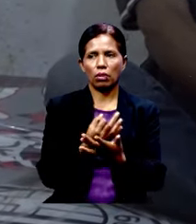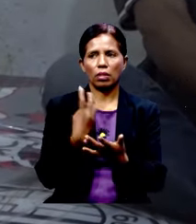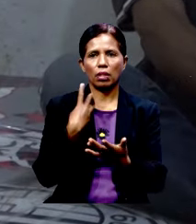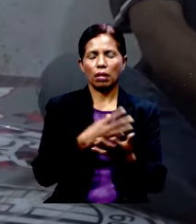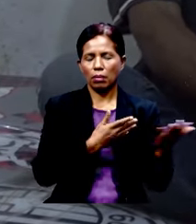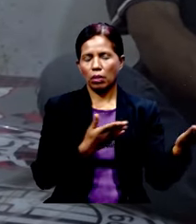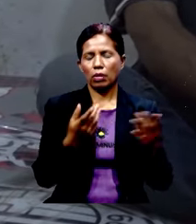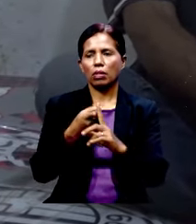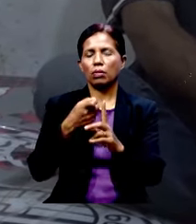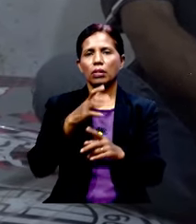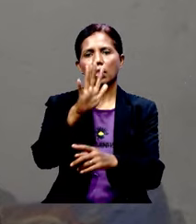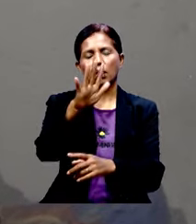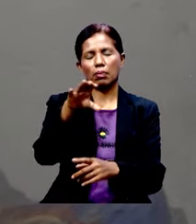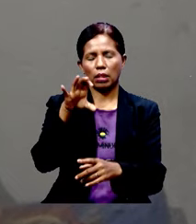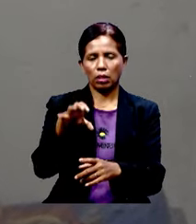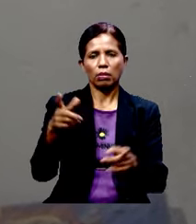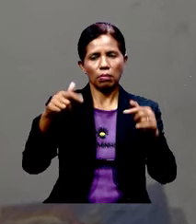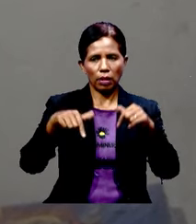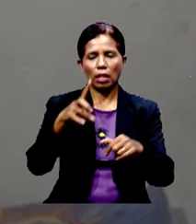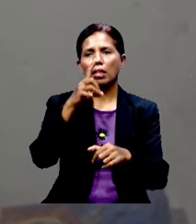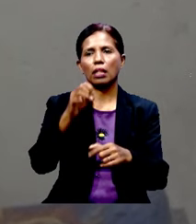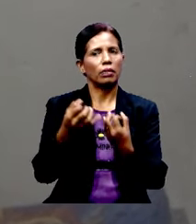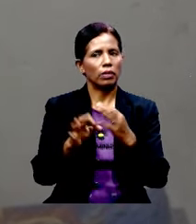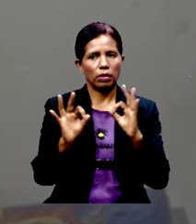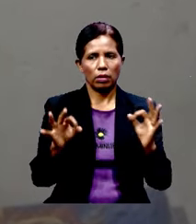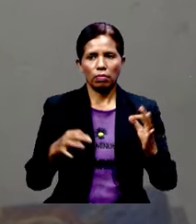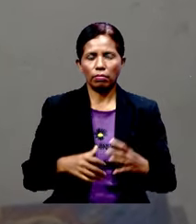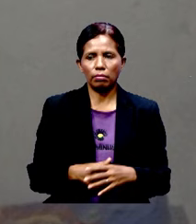osan 500 euro, osan hoitu dalam.